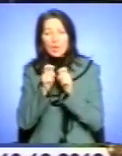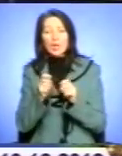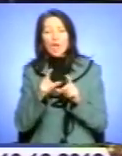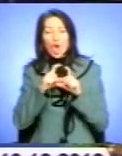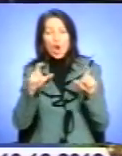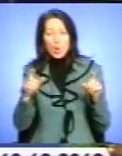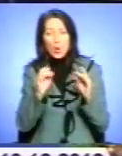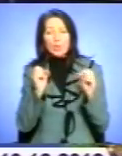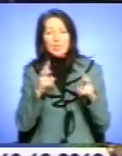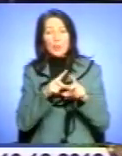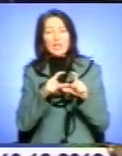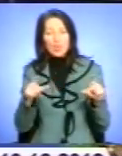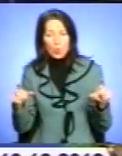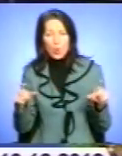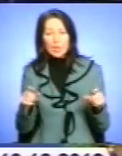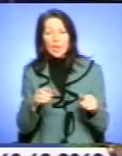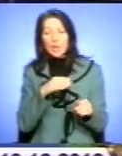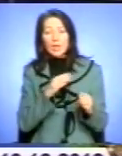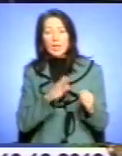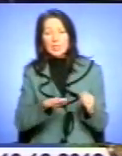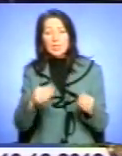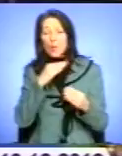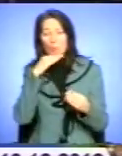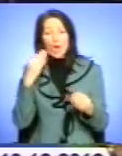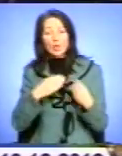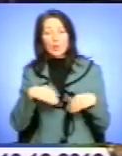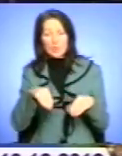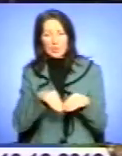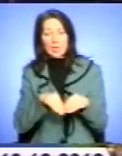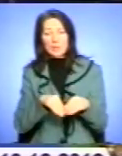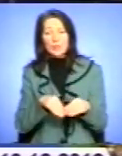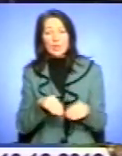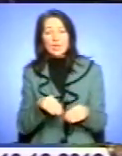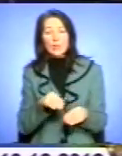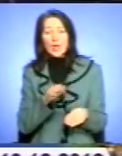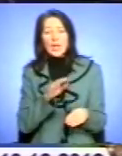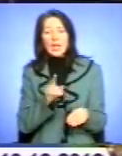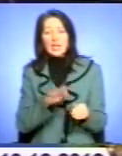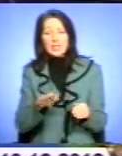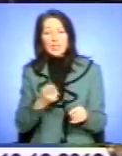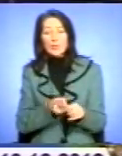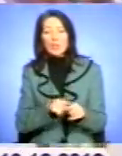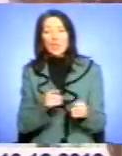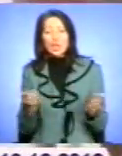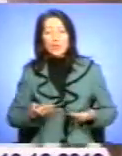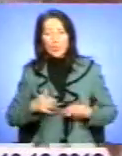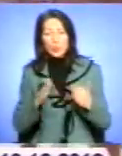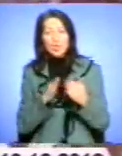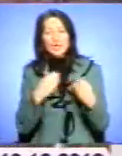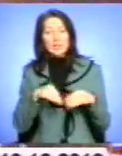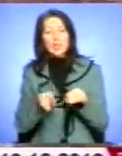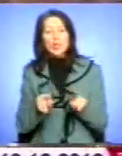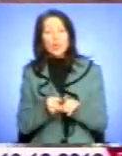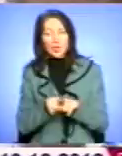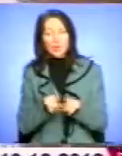із багатодітних сімей і тим, які живуть у будинках сімейного типу. Про це наш наступний сюжет. На